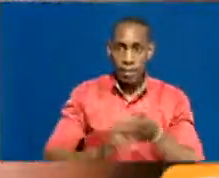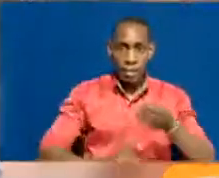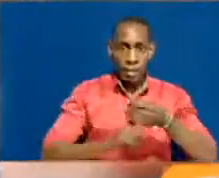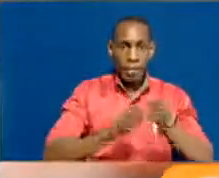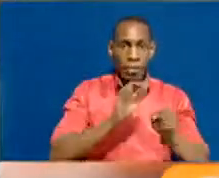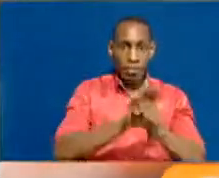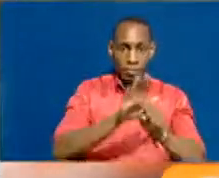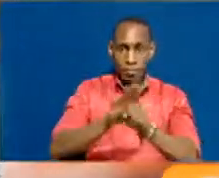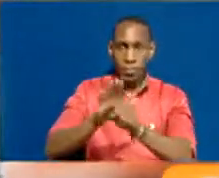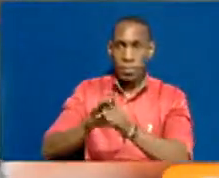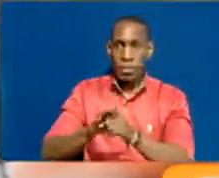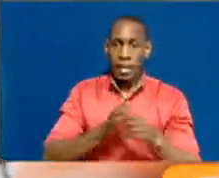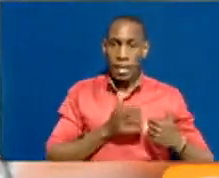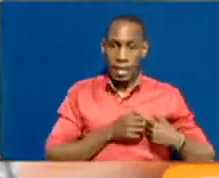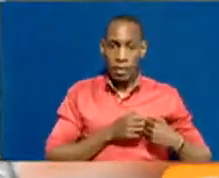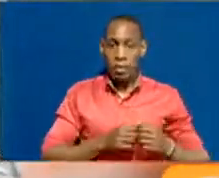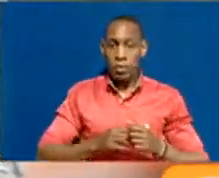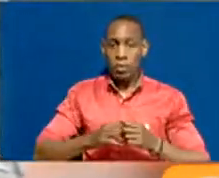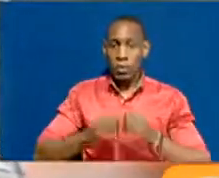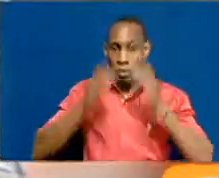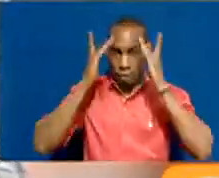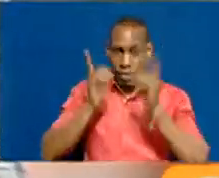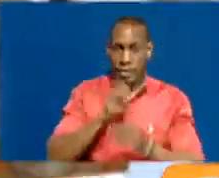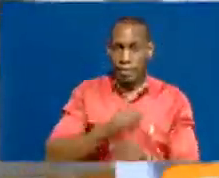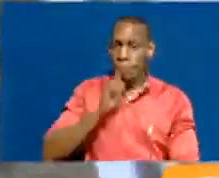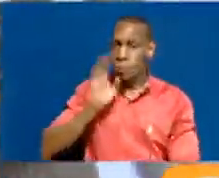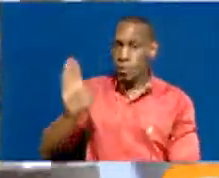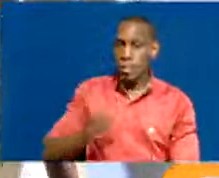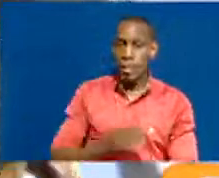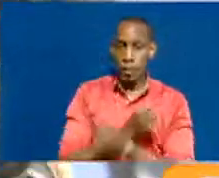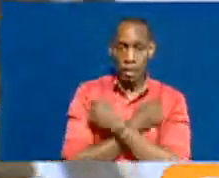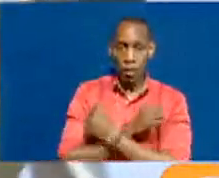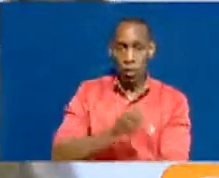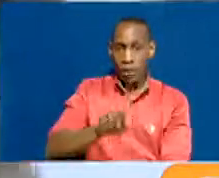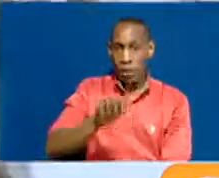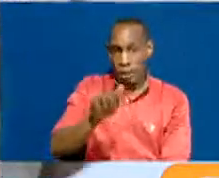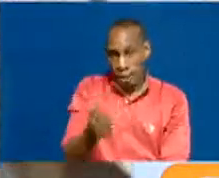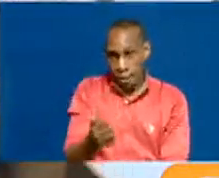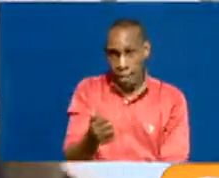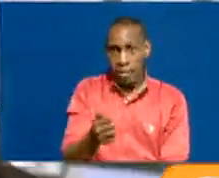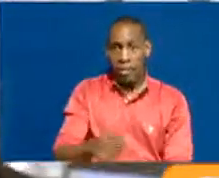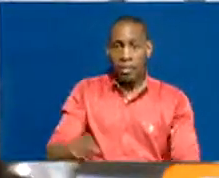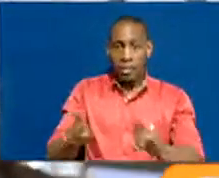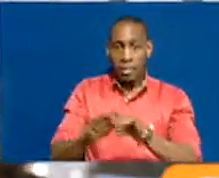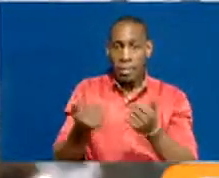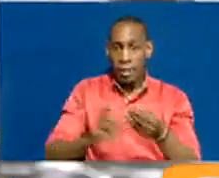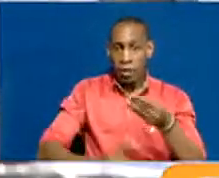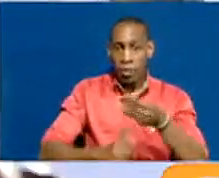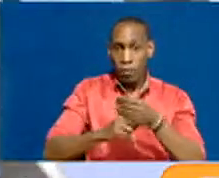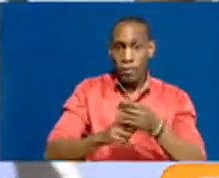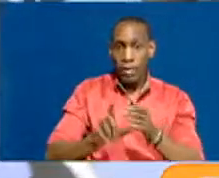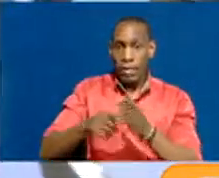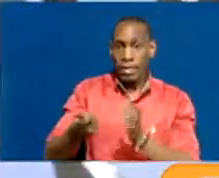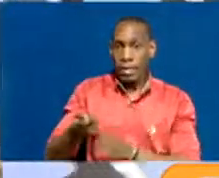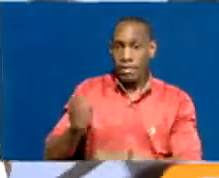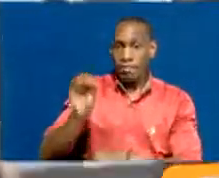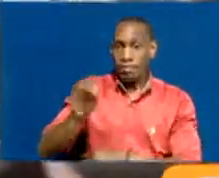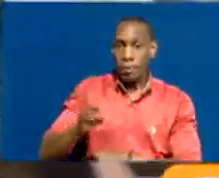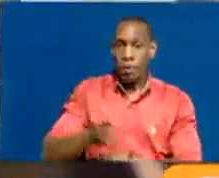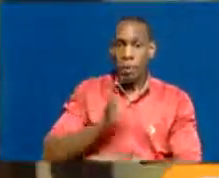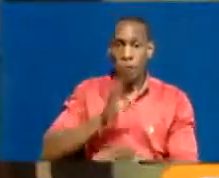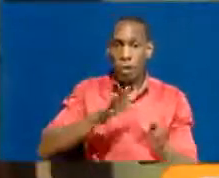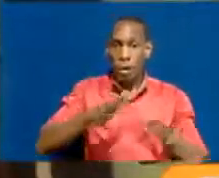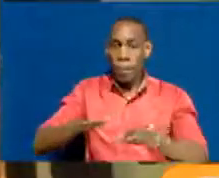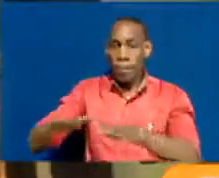hapa na wapenzi waliokata kauli ya kula kiapo cha mapenzi kati yao kupitia kufuli na kisha kutupa funguo